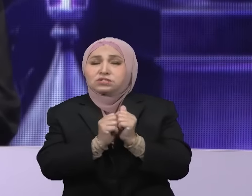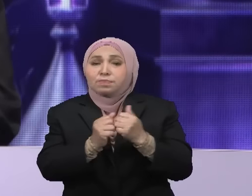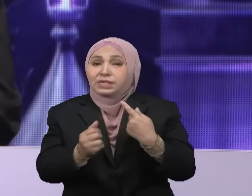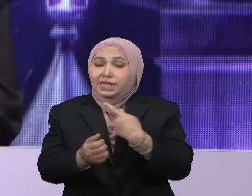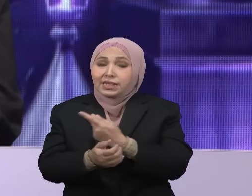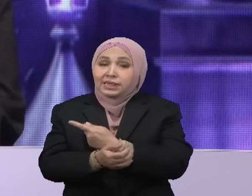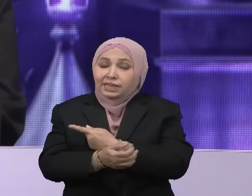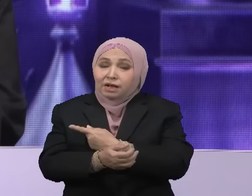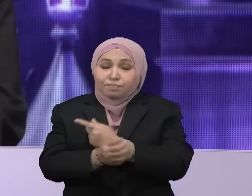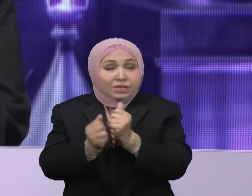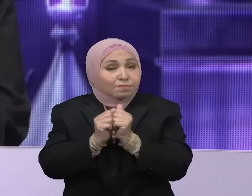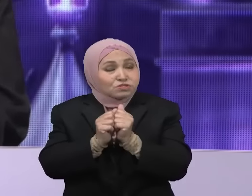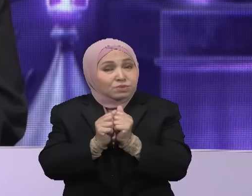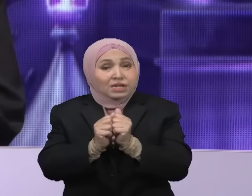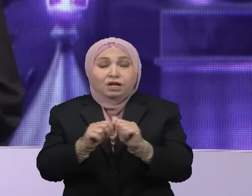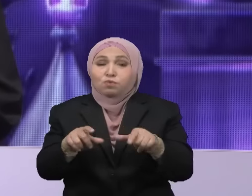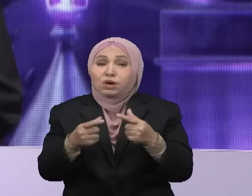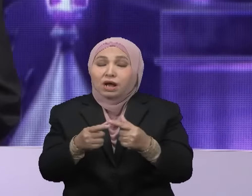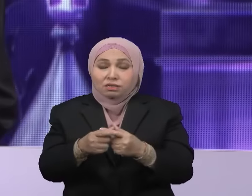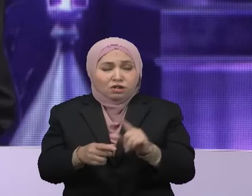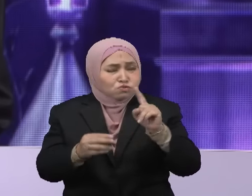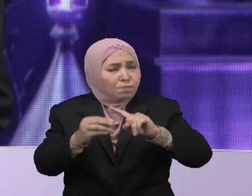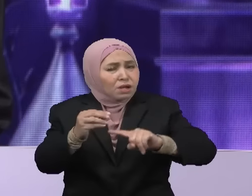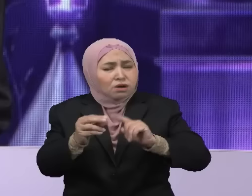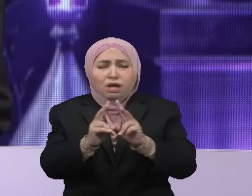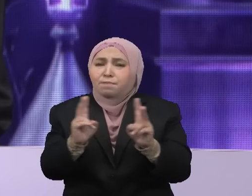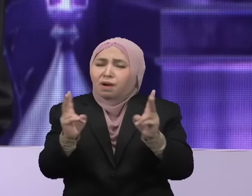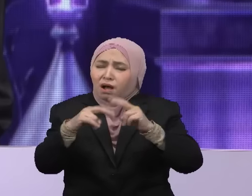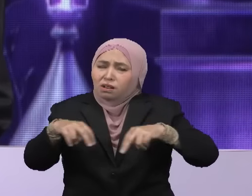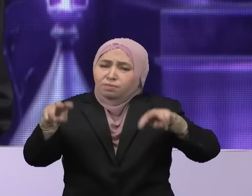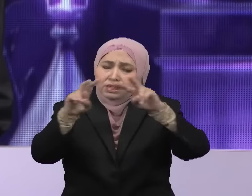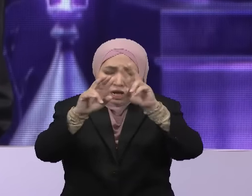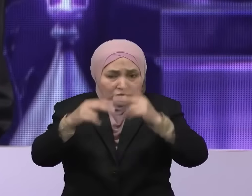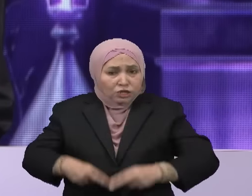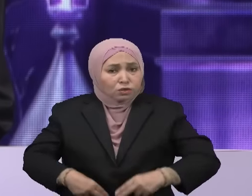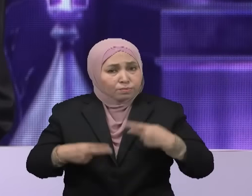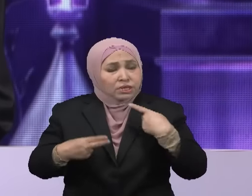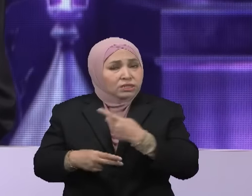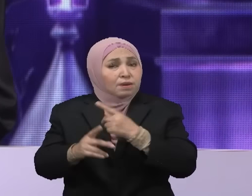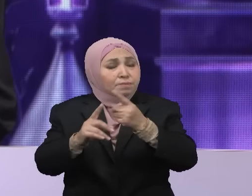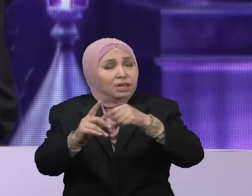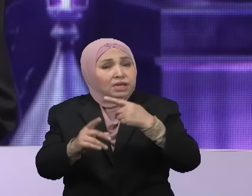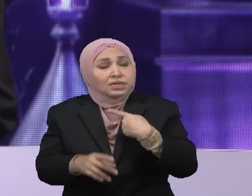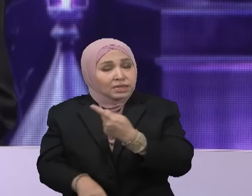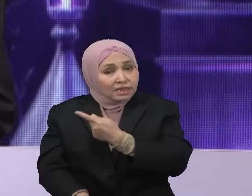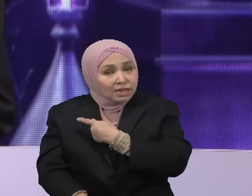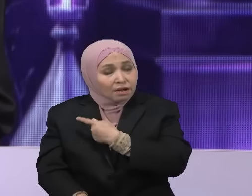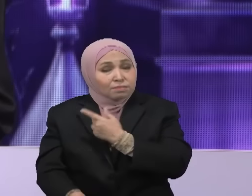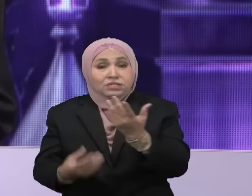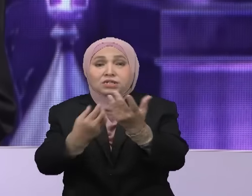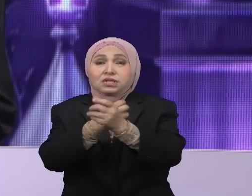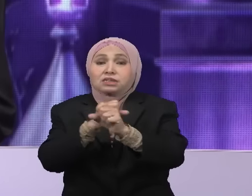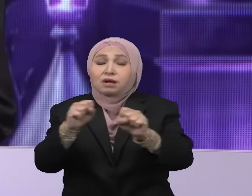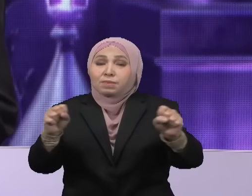kita bersama dengan Al-Quran, satu benda perkara yang paling berharga dalam kehidupan kita. Apabila kita menyediakan